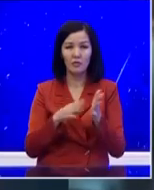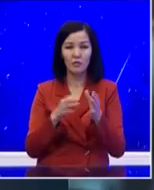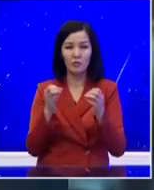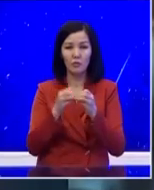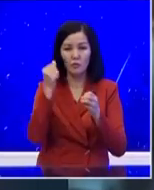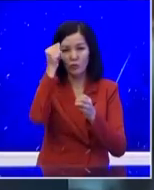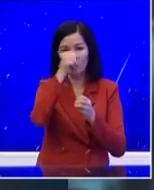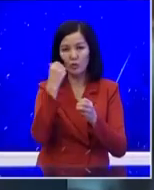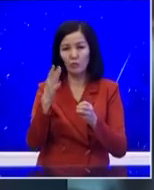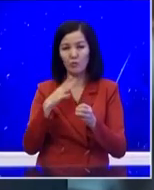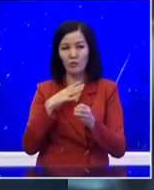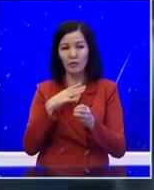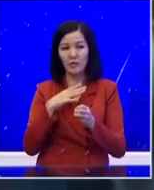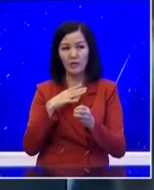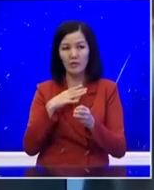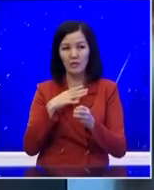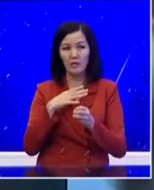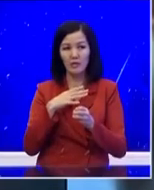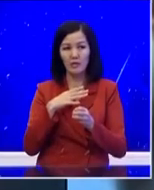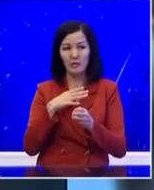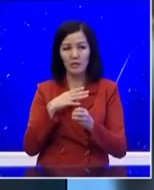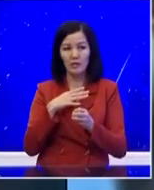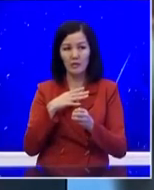болды. Осы жетістіктерім.